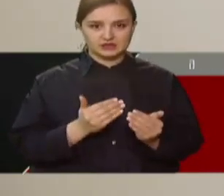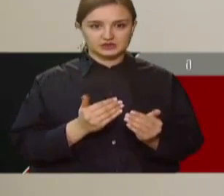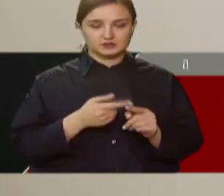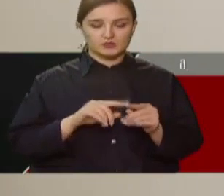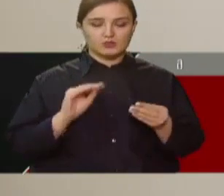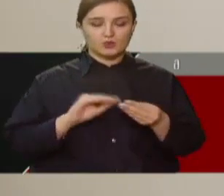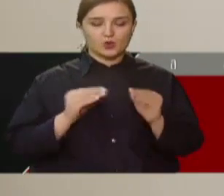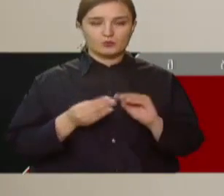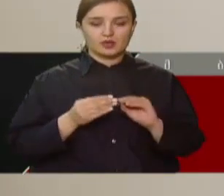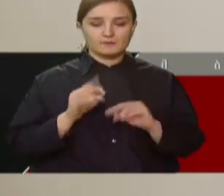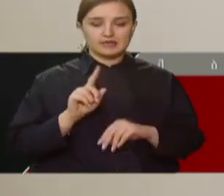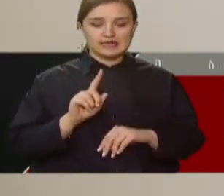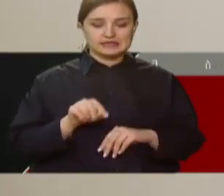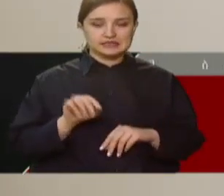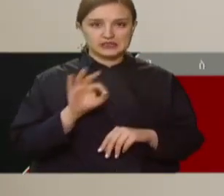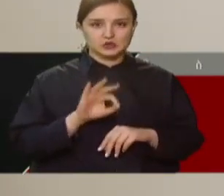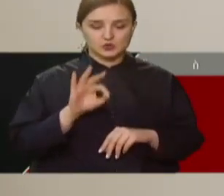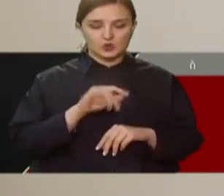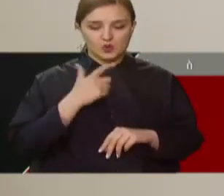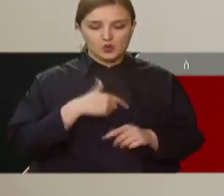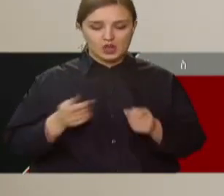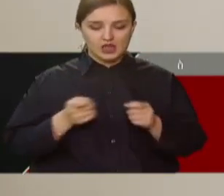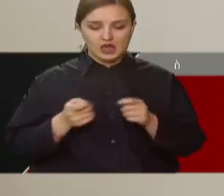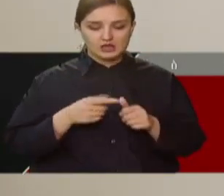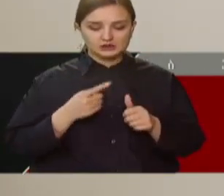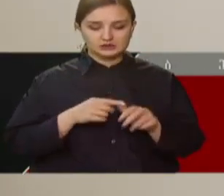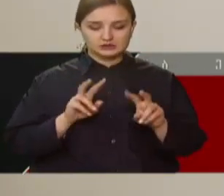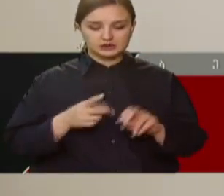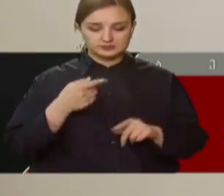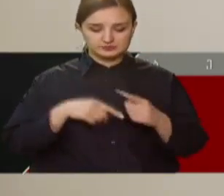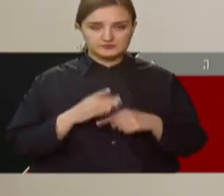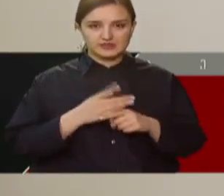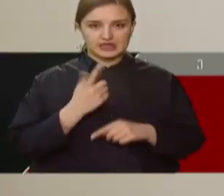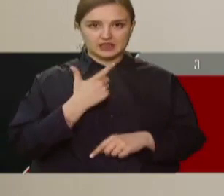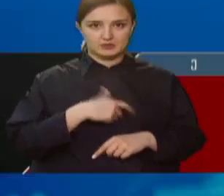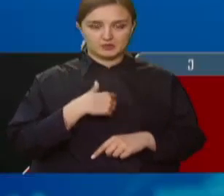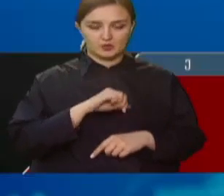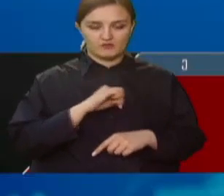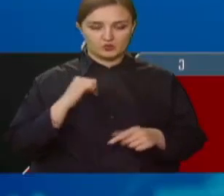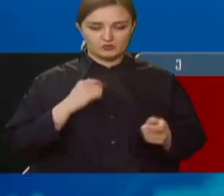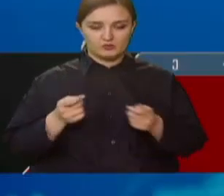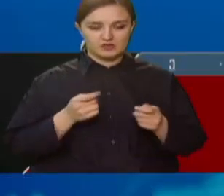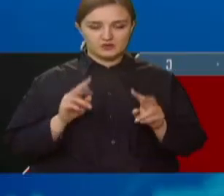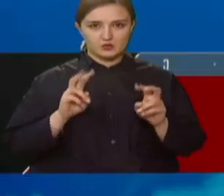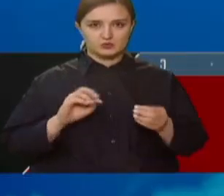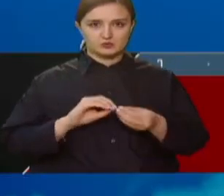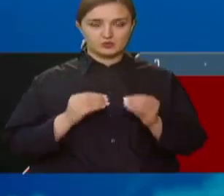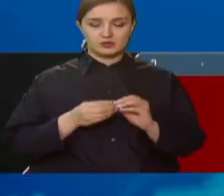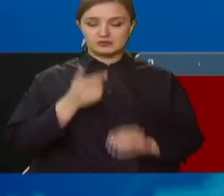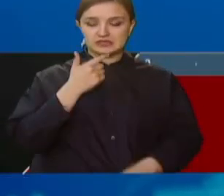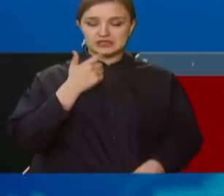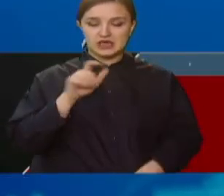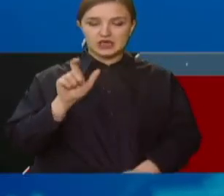ის პრობლემა, რასაც ისინი ოლიგარქიზაციას ეძახიან სინამდვილეში, არის ერთპიროვნული მმართველობის პრობლემა. ის, რომ სააკაშვილი არ